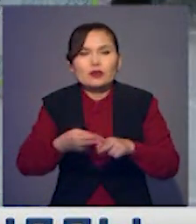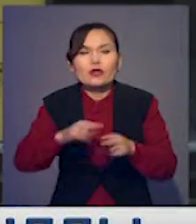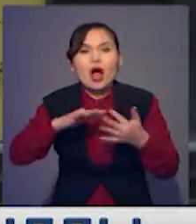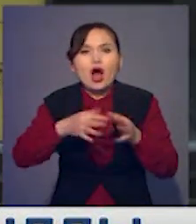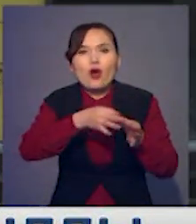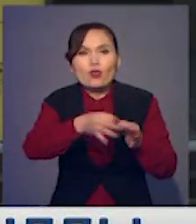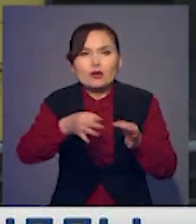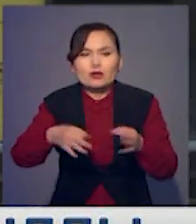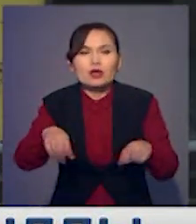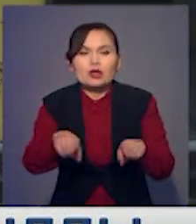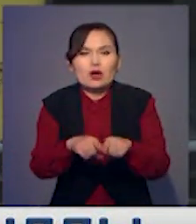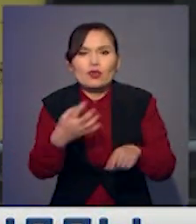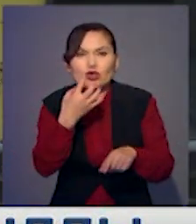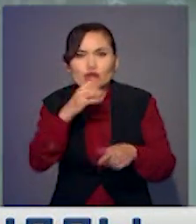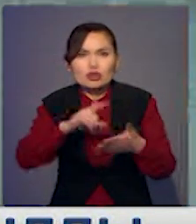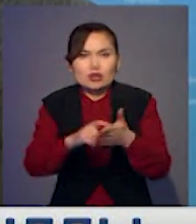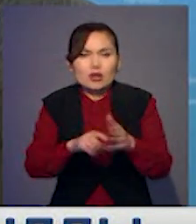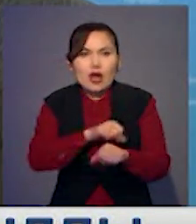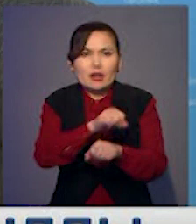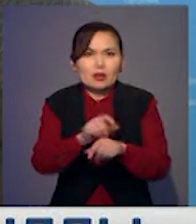ауылдық округтерге орнатылады.